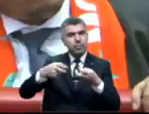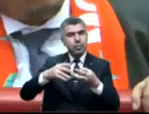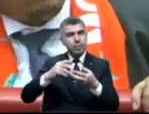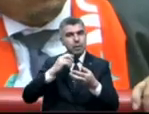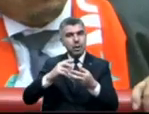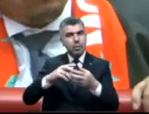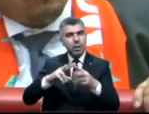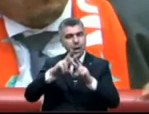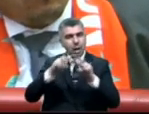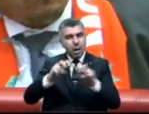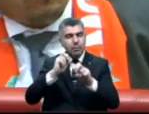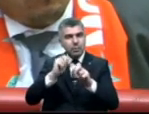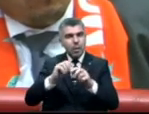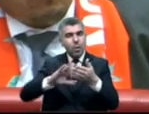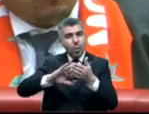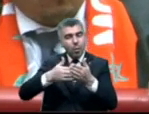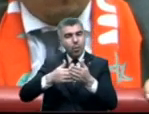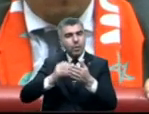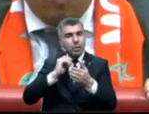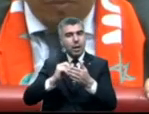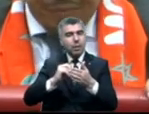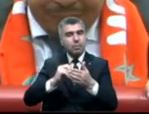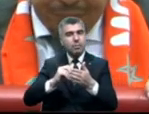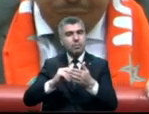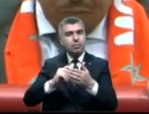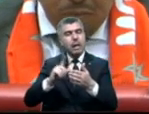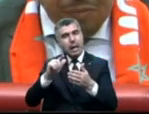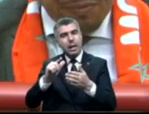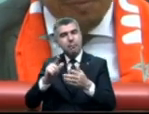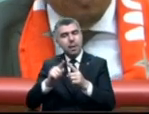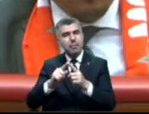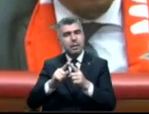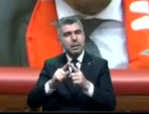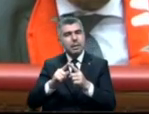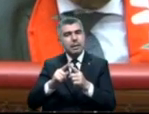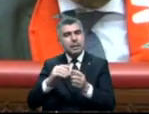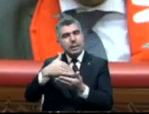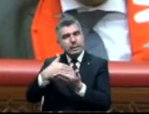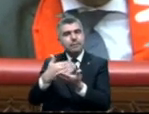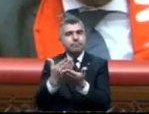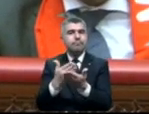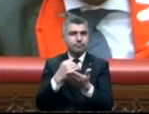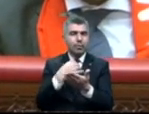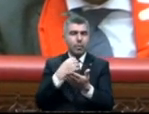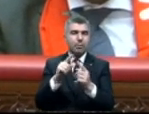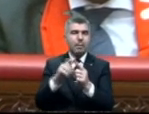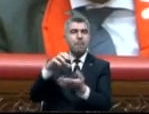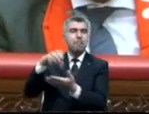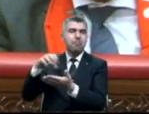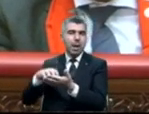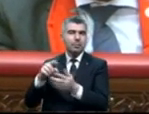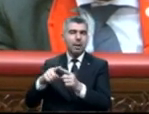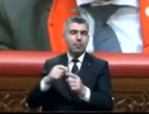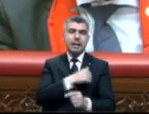بشكل كلي، ولكن على الأقل تحول واحد القدر مهم منها. بحال حنا في بعض الدول بحال مثلا